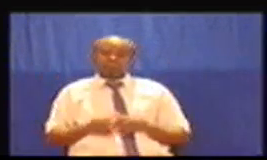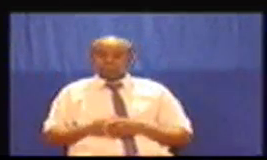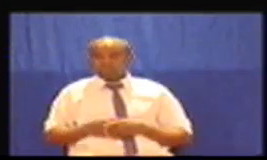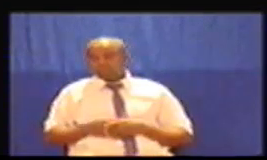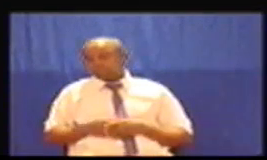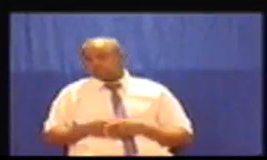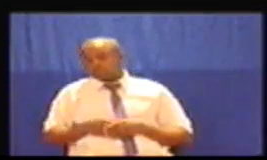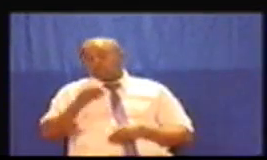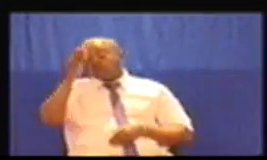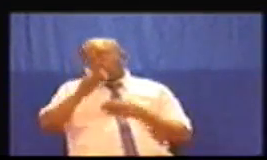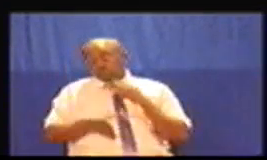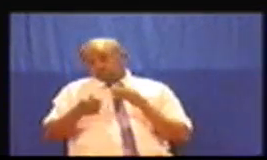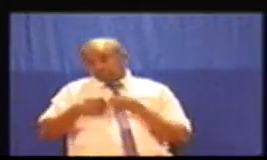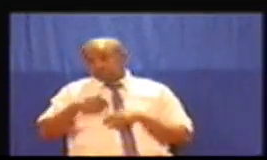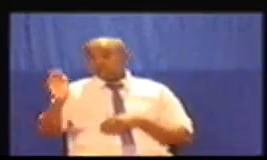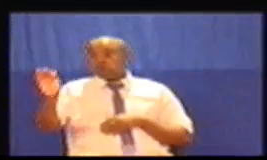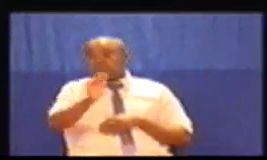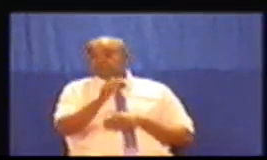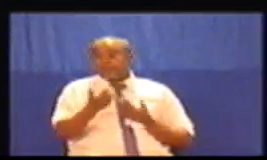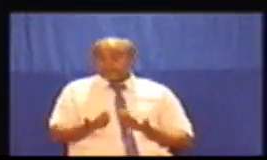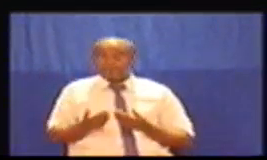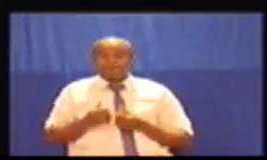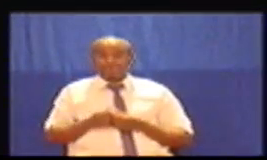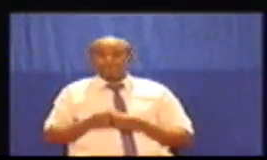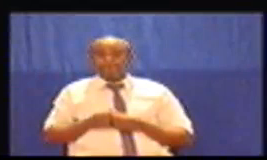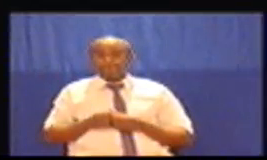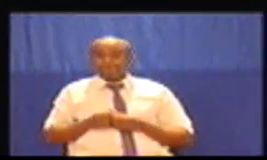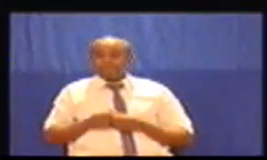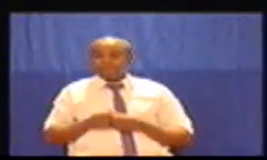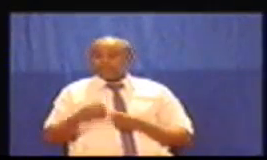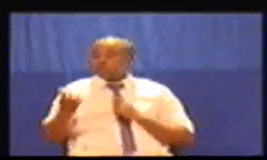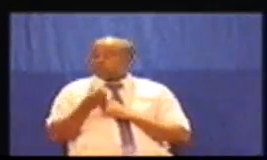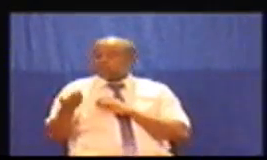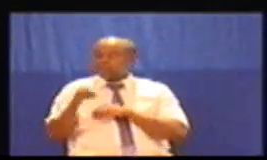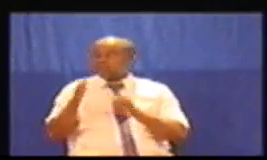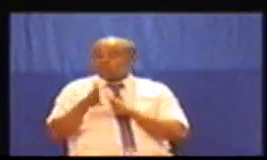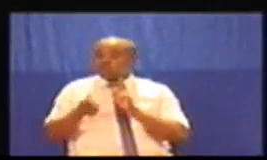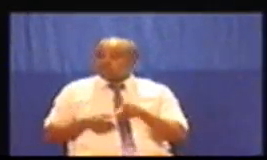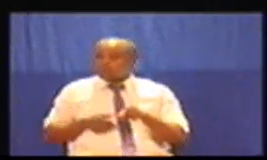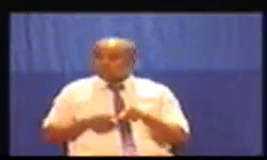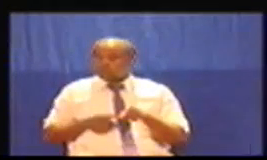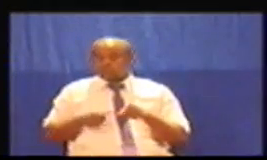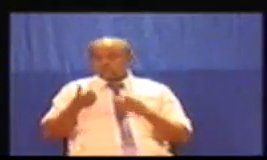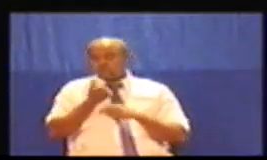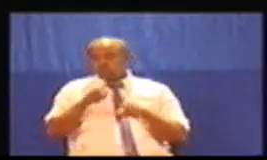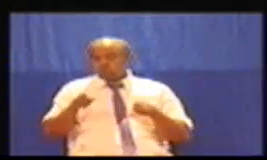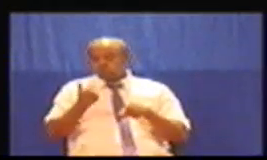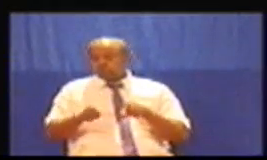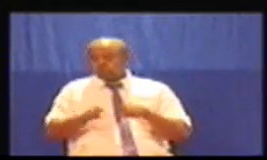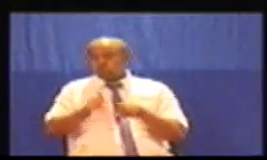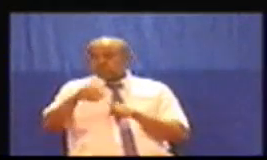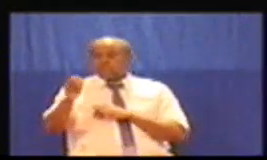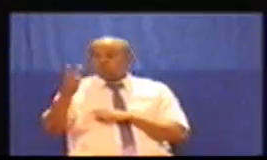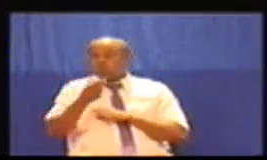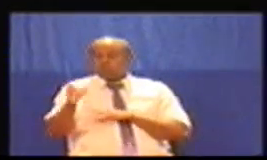Mwisho niwajulishe kwamba Mheshimiwa Sanzungu wako alipata msiba mkubwa wa kufiwa na wadogo zake wawili kwa